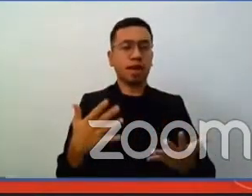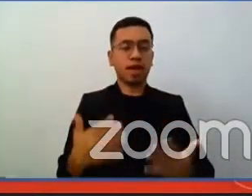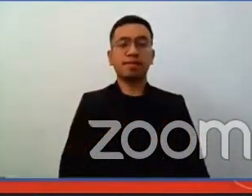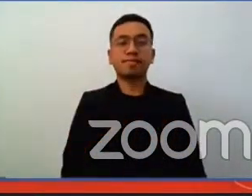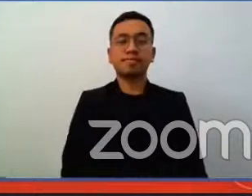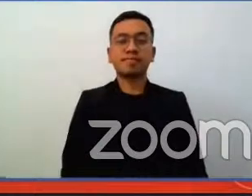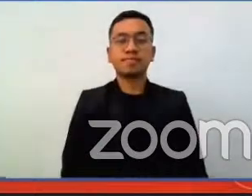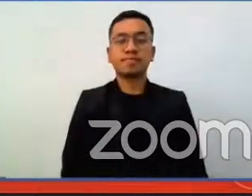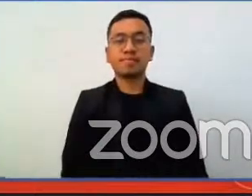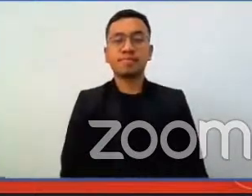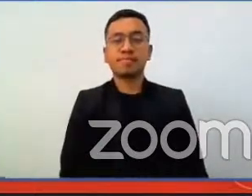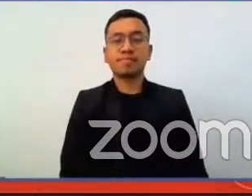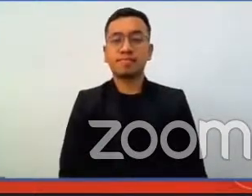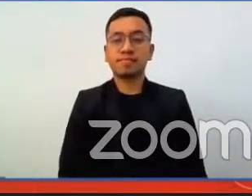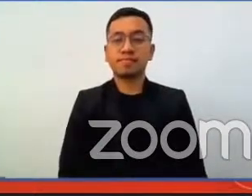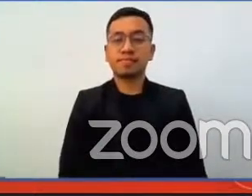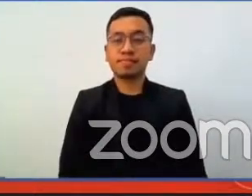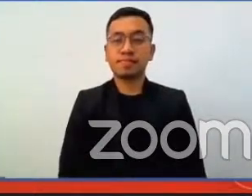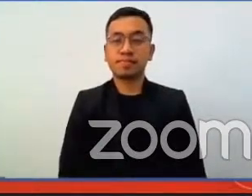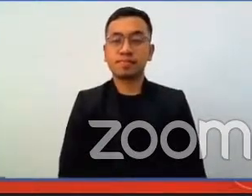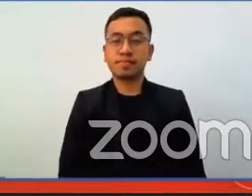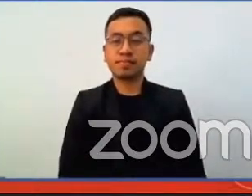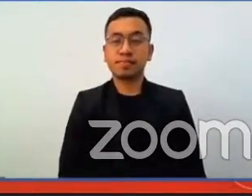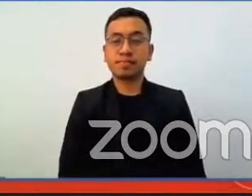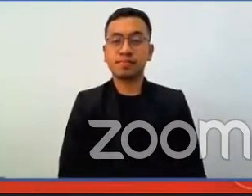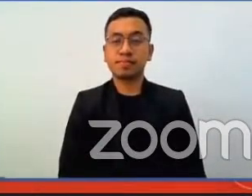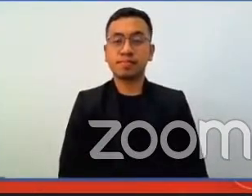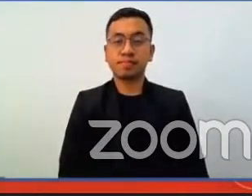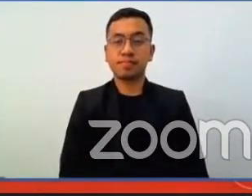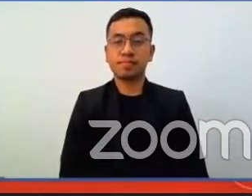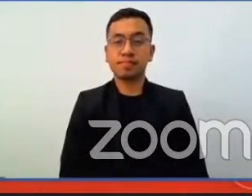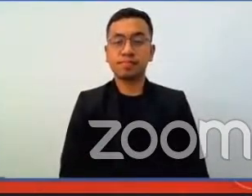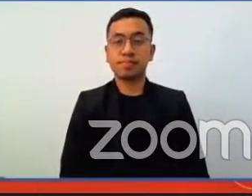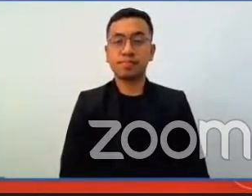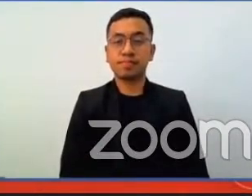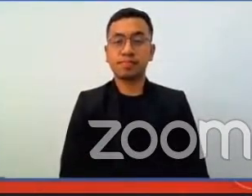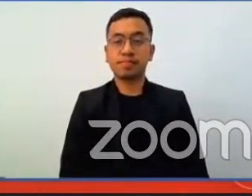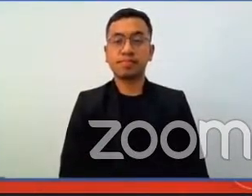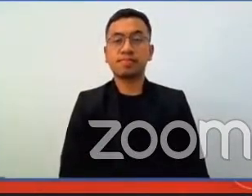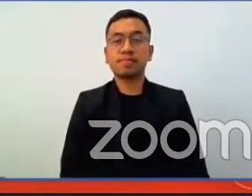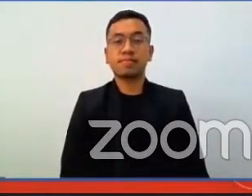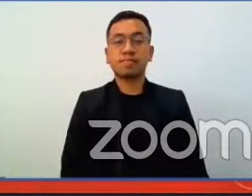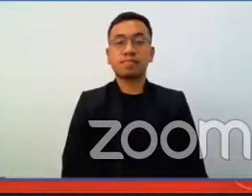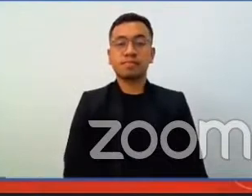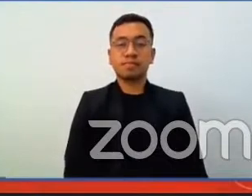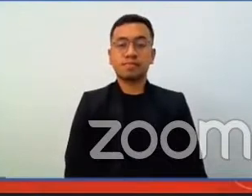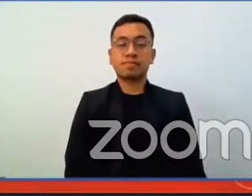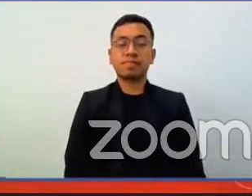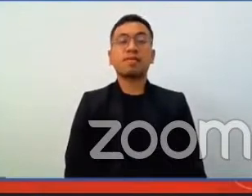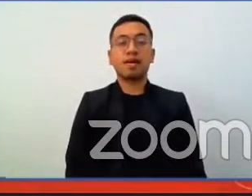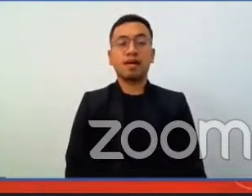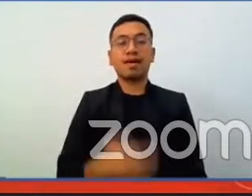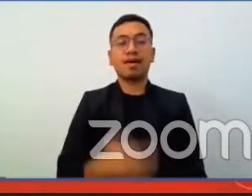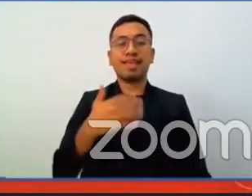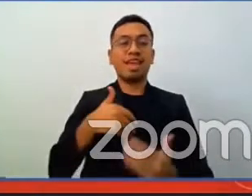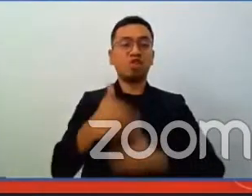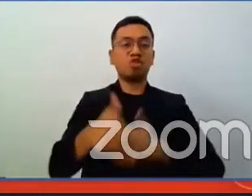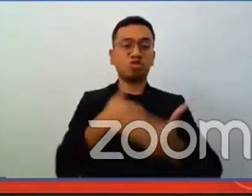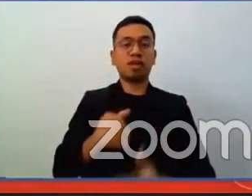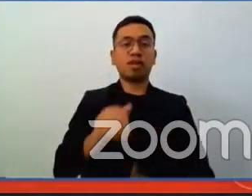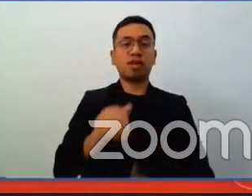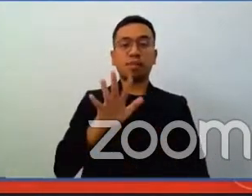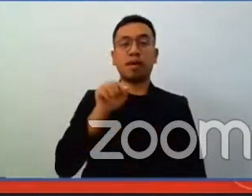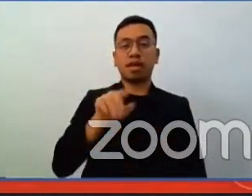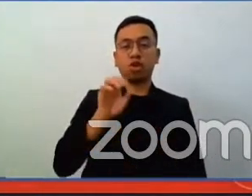dapat diterapkan oleh satuan pendidikan dalam menghadapi revolusi industri 5.0 dan era